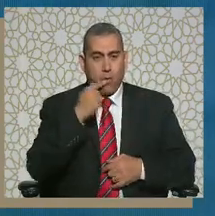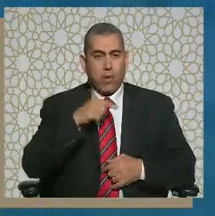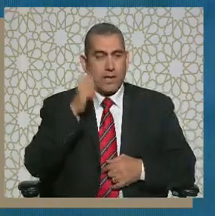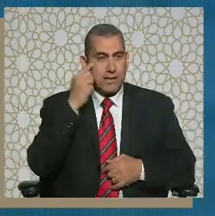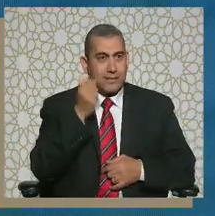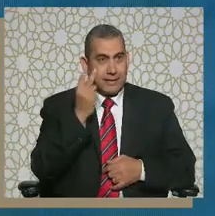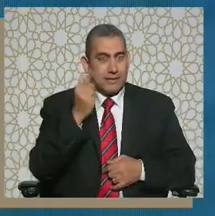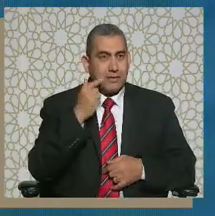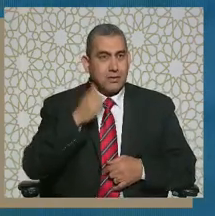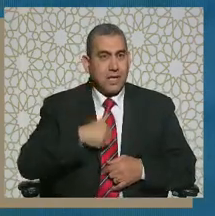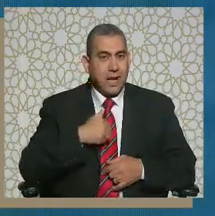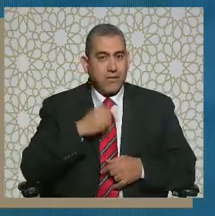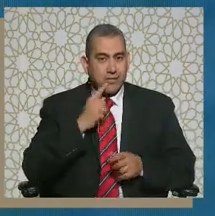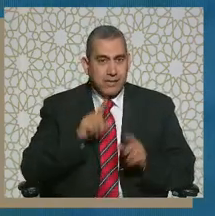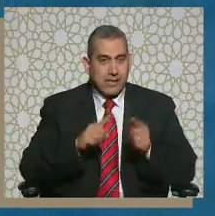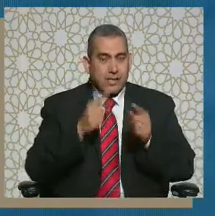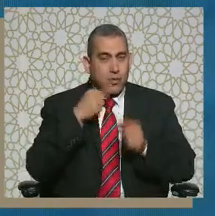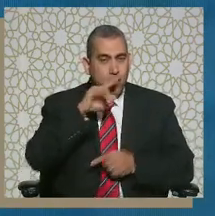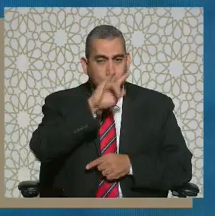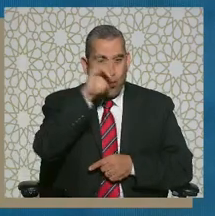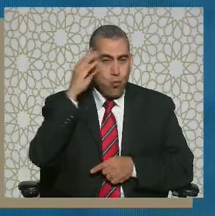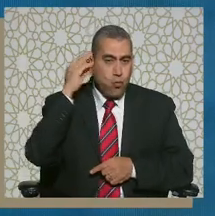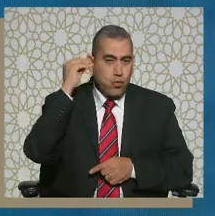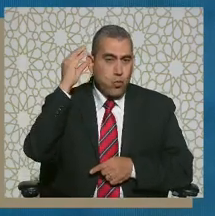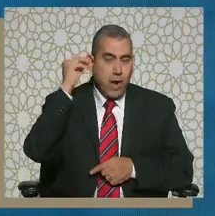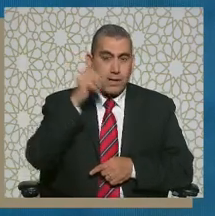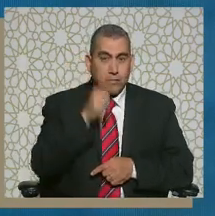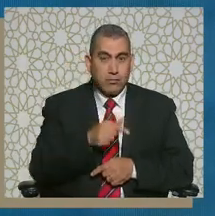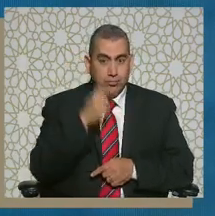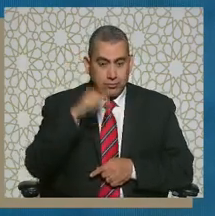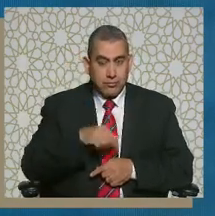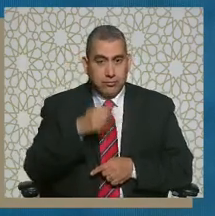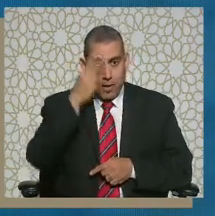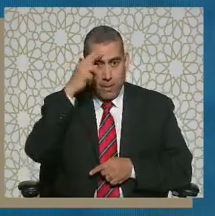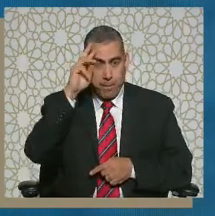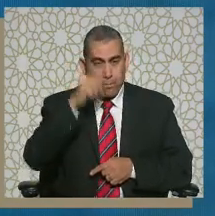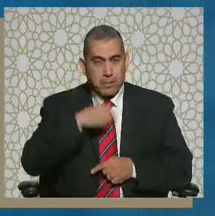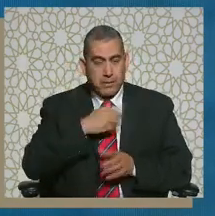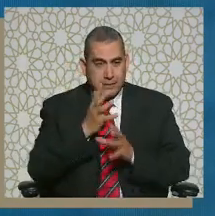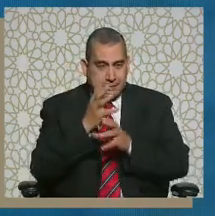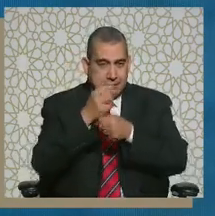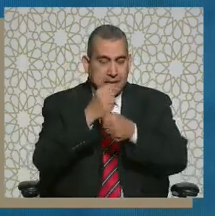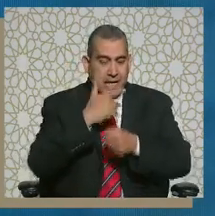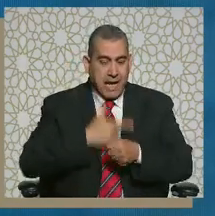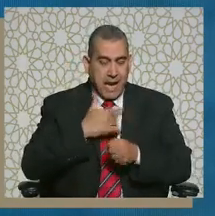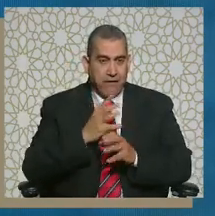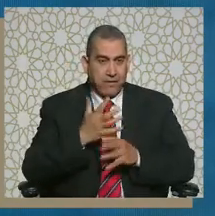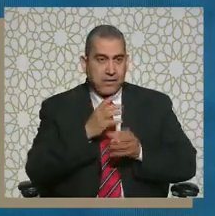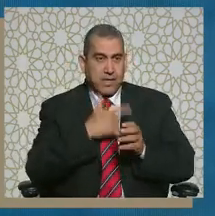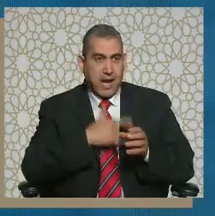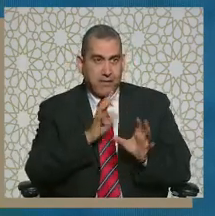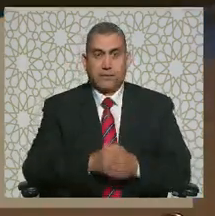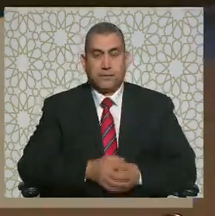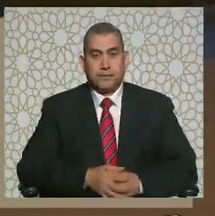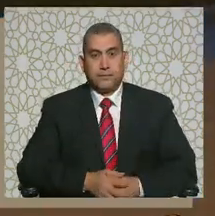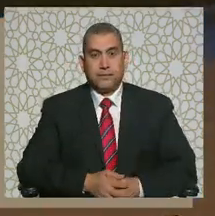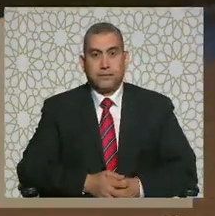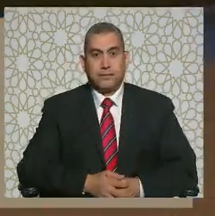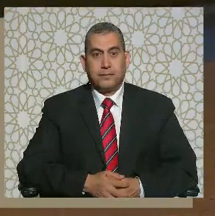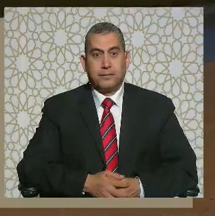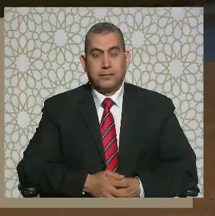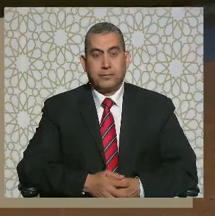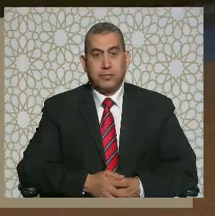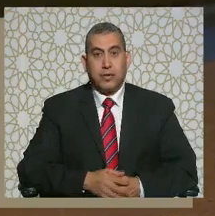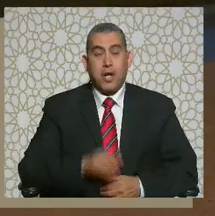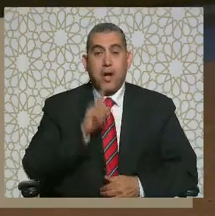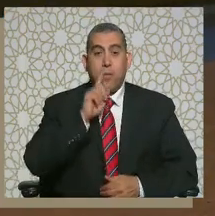كده وسواس ومعنى سيطر سيطره النفس الاماره بسوق ب علينا وحضره